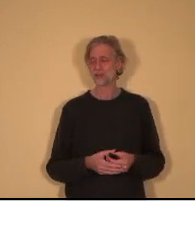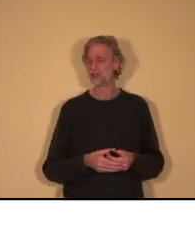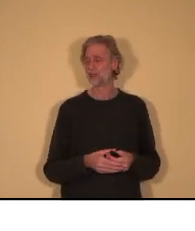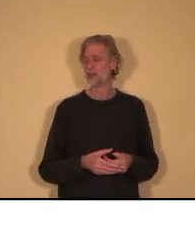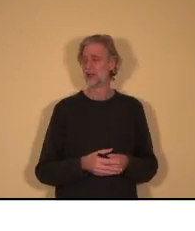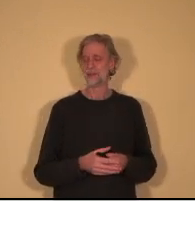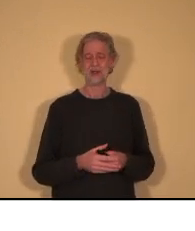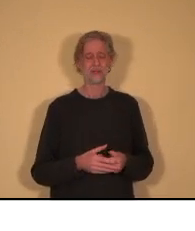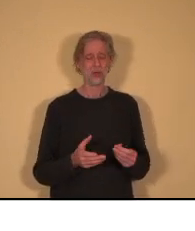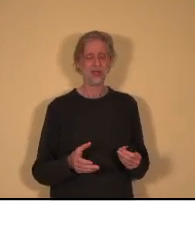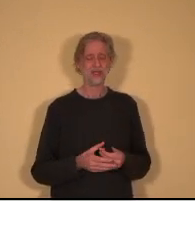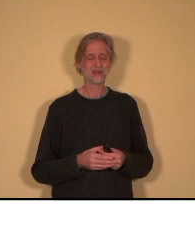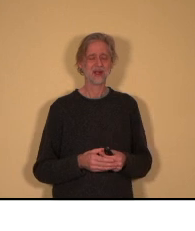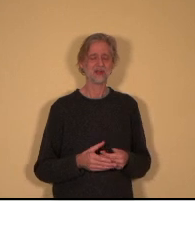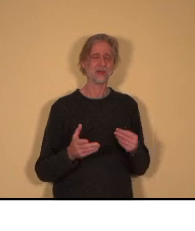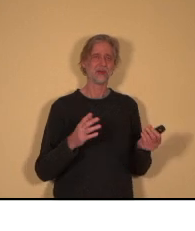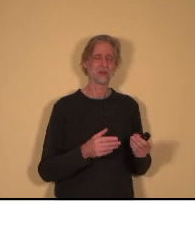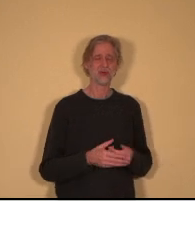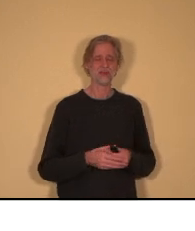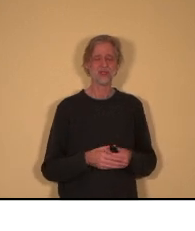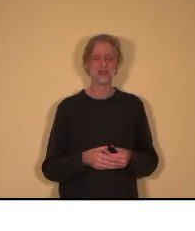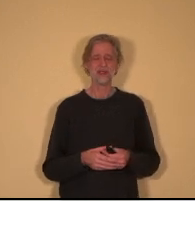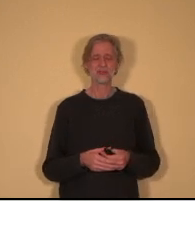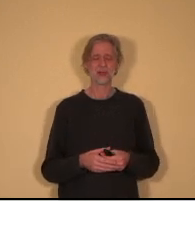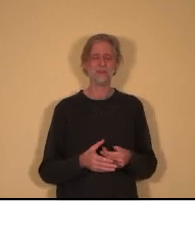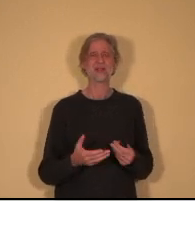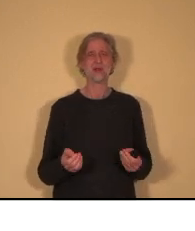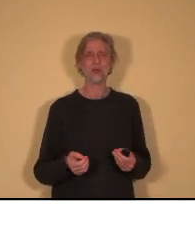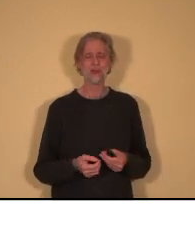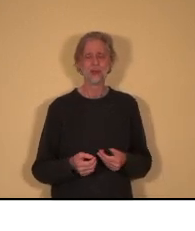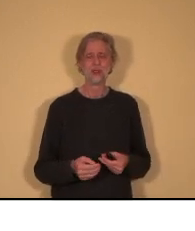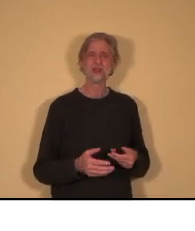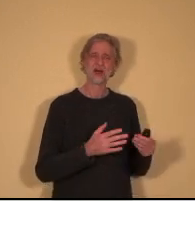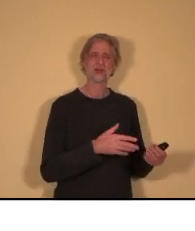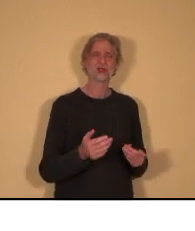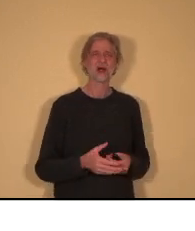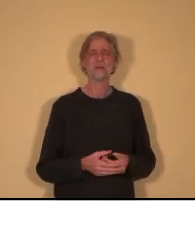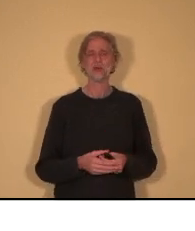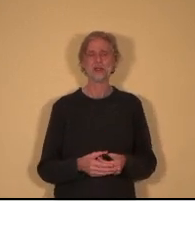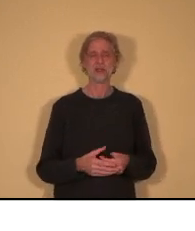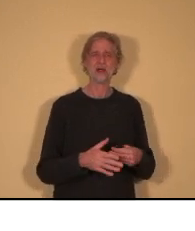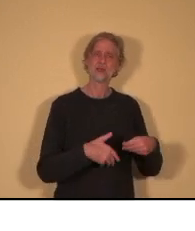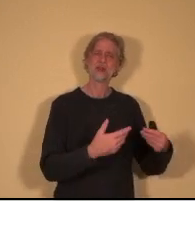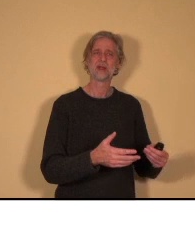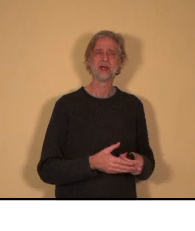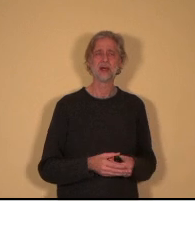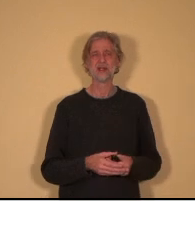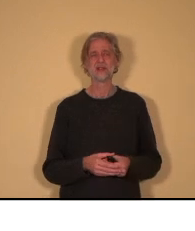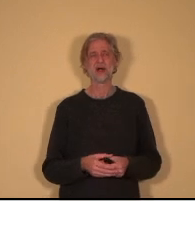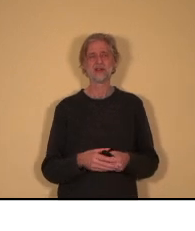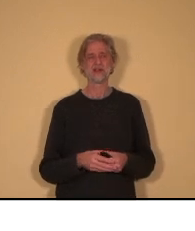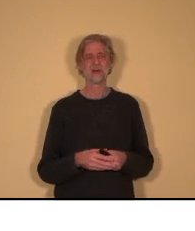Und das habe ich hier mal vorgerechnet. Also wir brauchen erstmal die Dichte von Methanol. Die ist 800 Gramm pro Liter. Ja, das ist ein bisschen